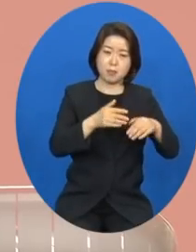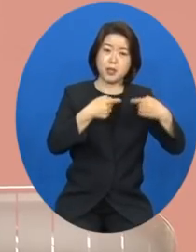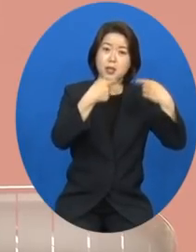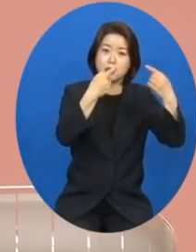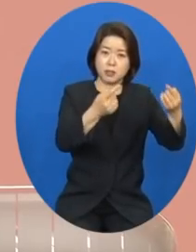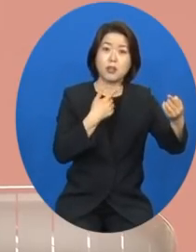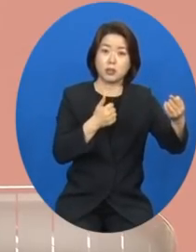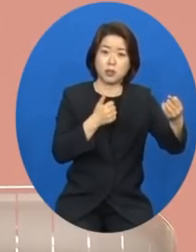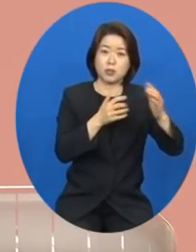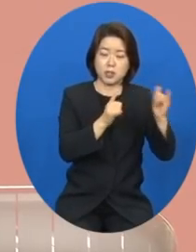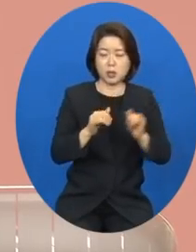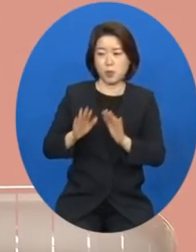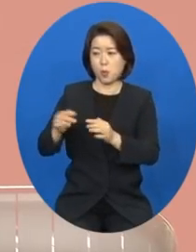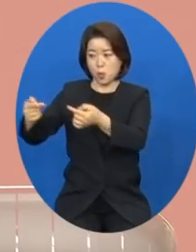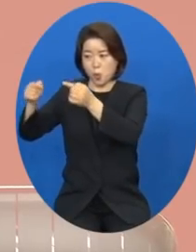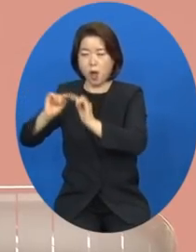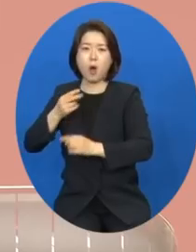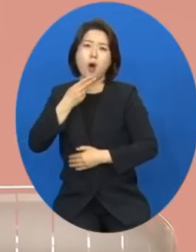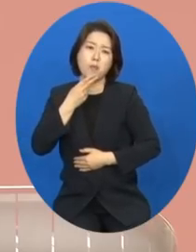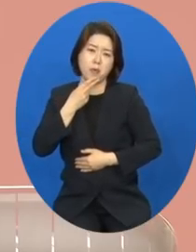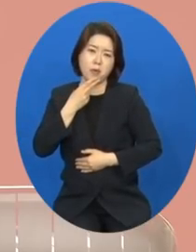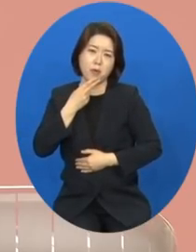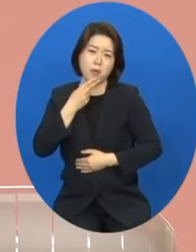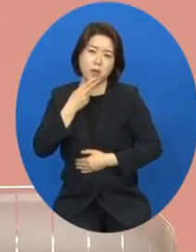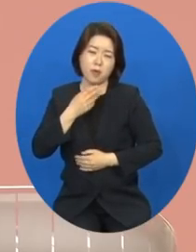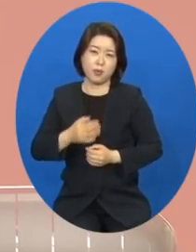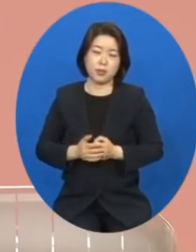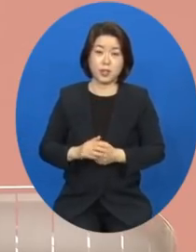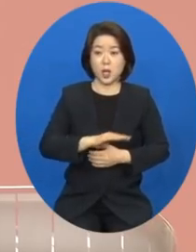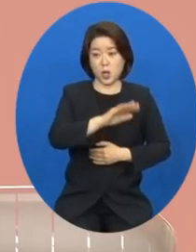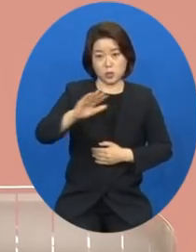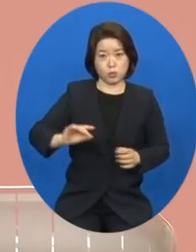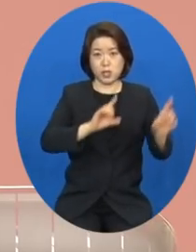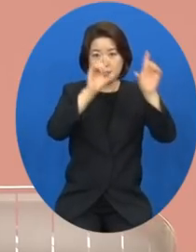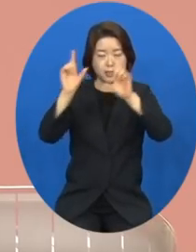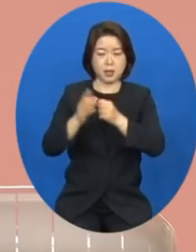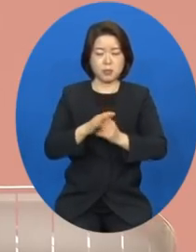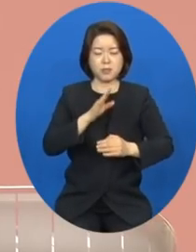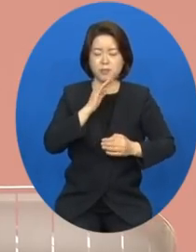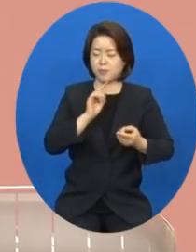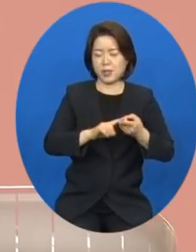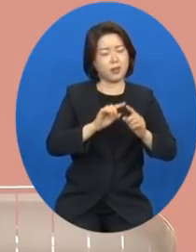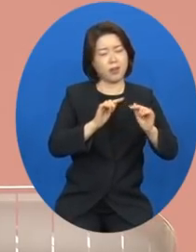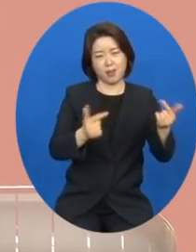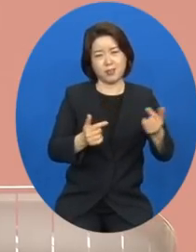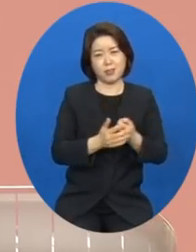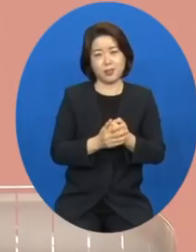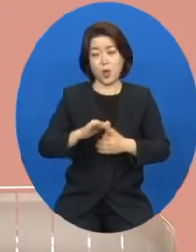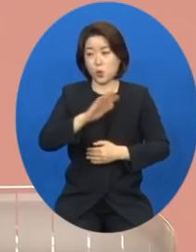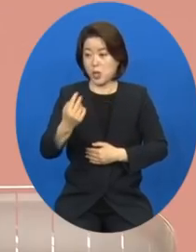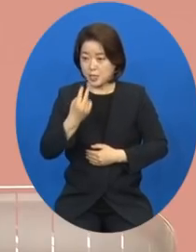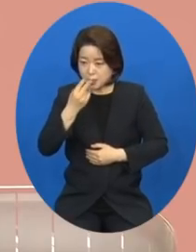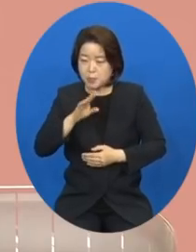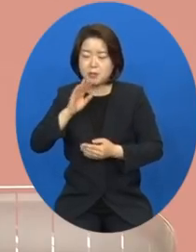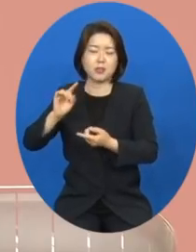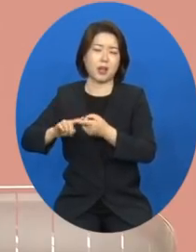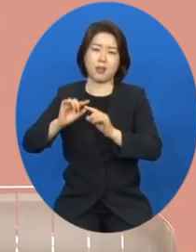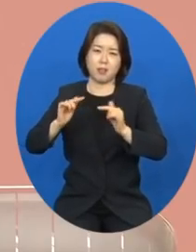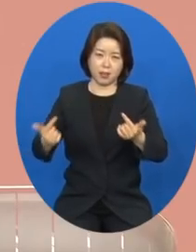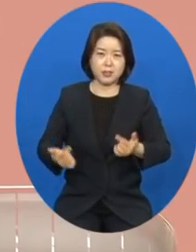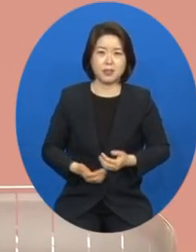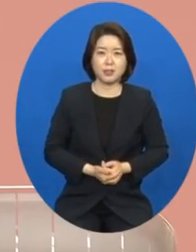오늘 함께 b 하지 못했습니다 우리의 삶은 다는 하지 않습니다 우리의 생명은 다녀 한 것이 아니에요